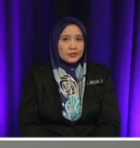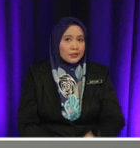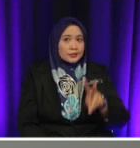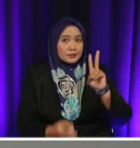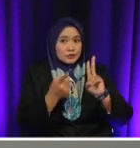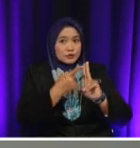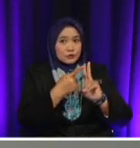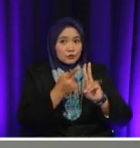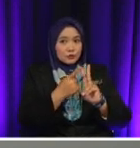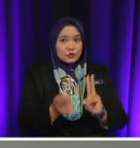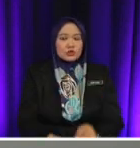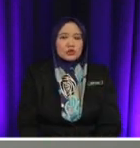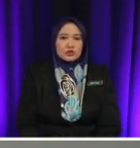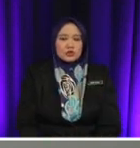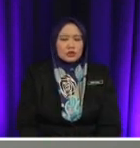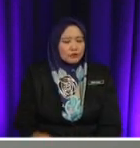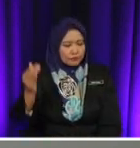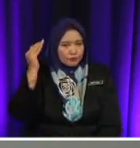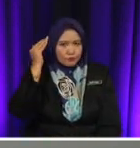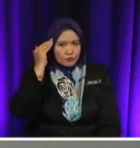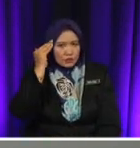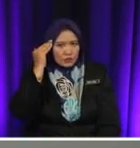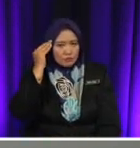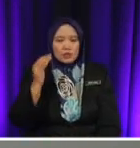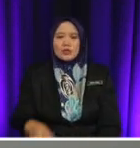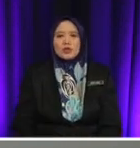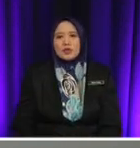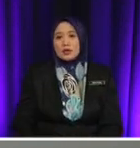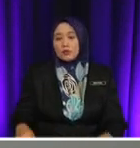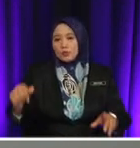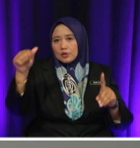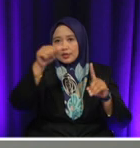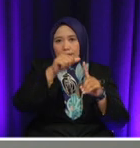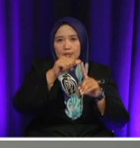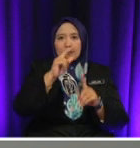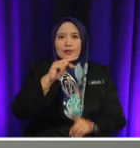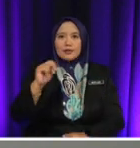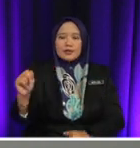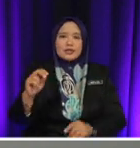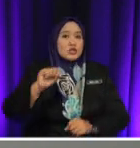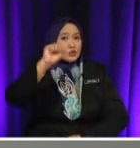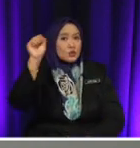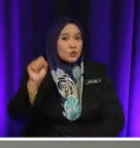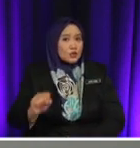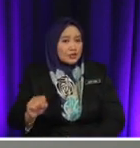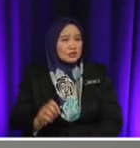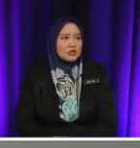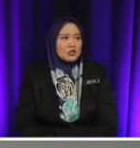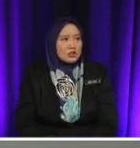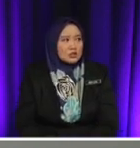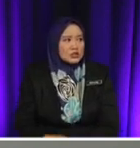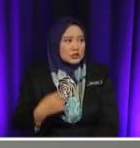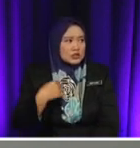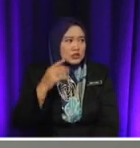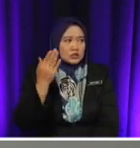langkah yang kedua iaitu fahami arahan soalan okey anda perlu tahu Apakah tugas di dan dikaitkan dengan